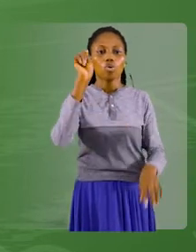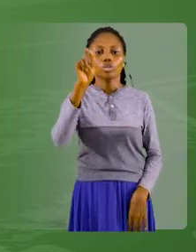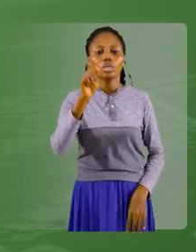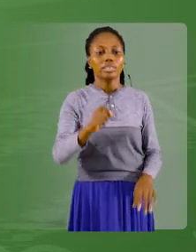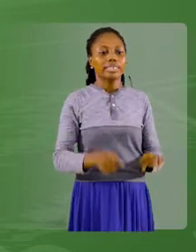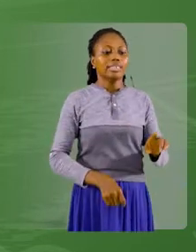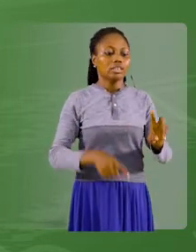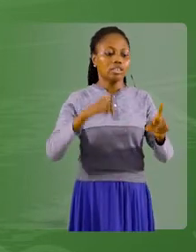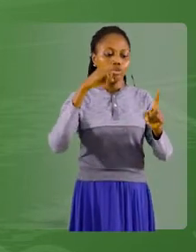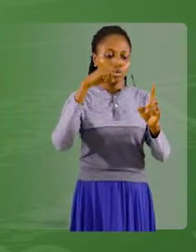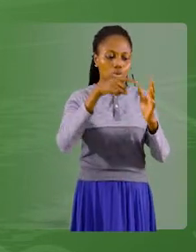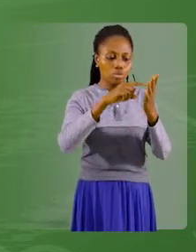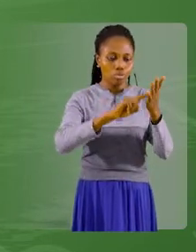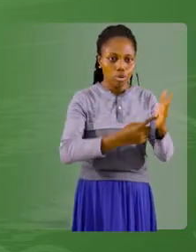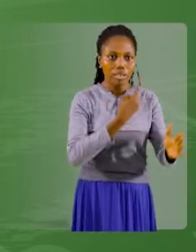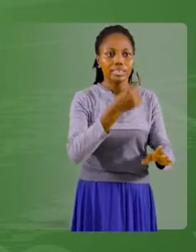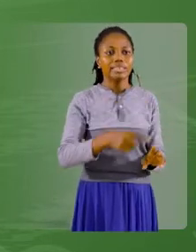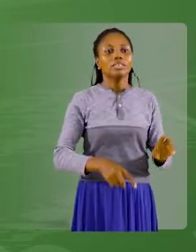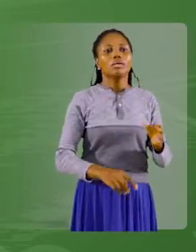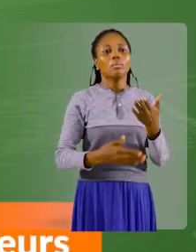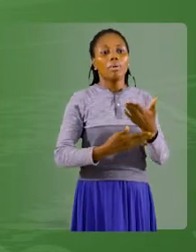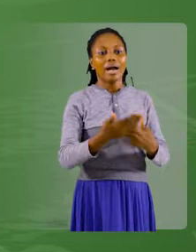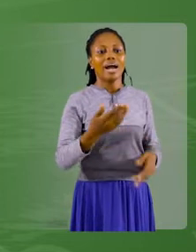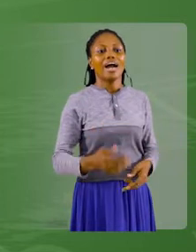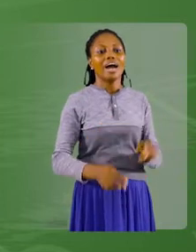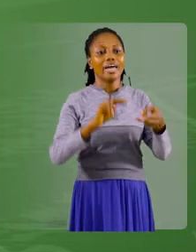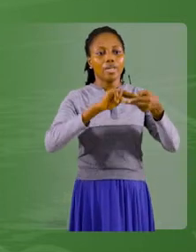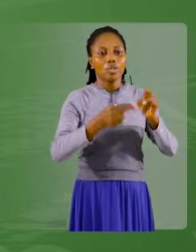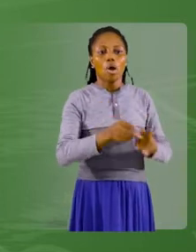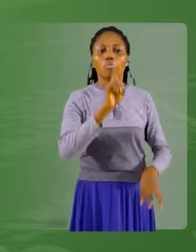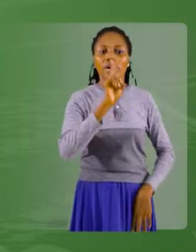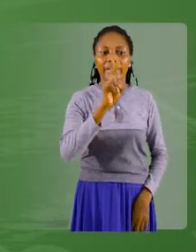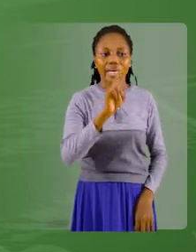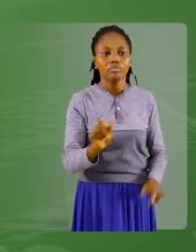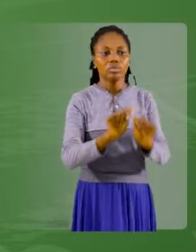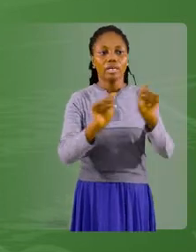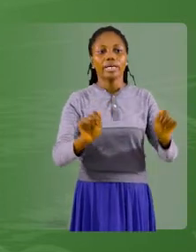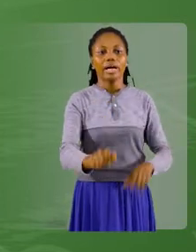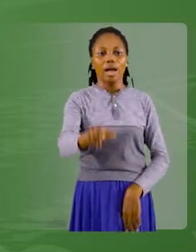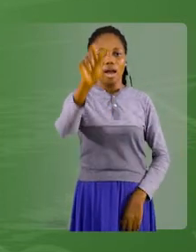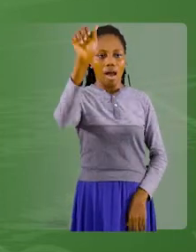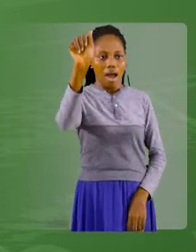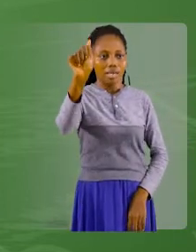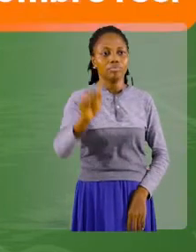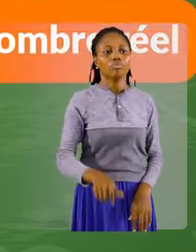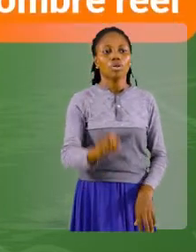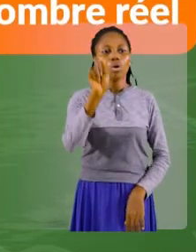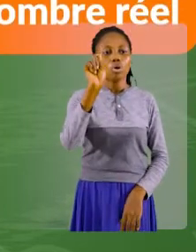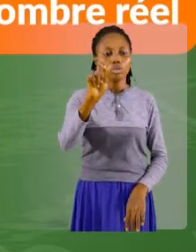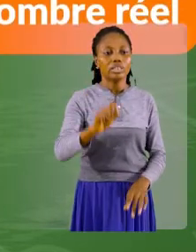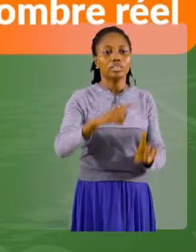par un nombre réel. Grand A, coordonnées d'une somme de 2 vecteurs. Grand